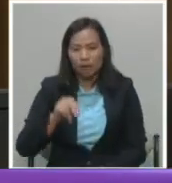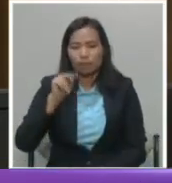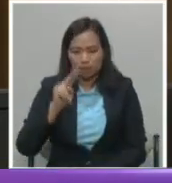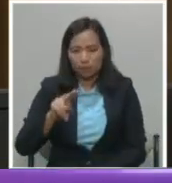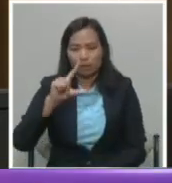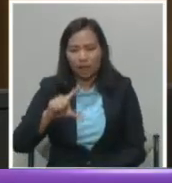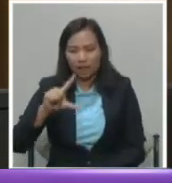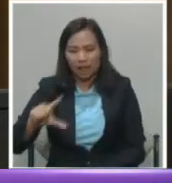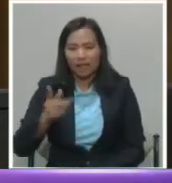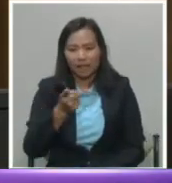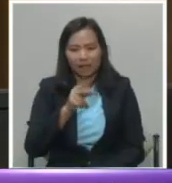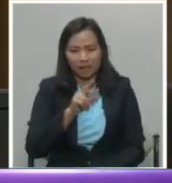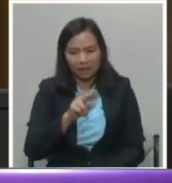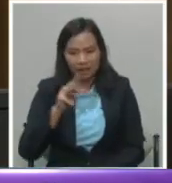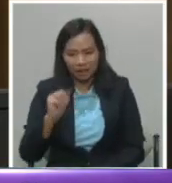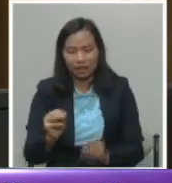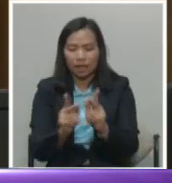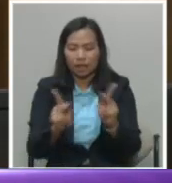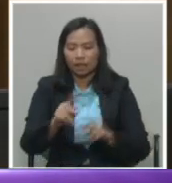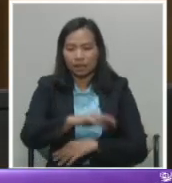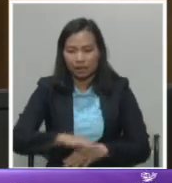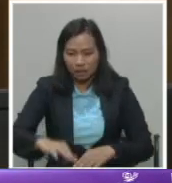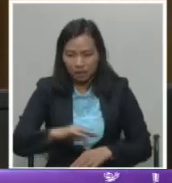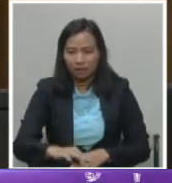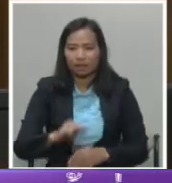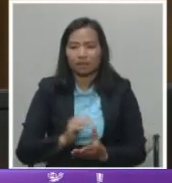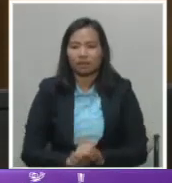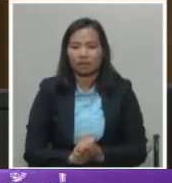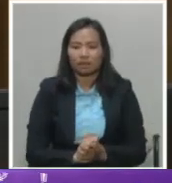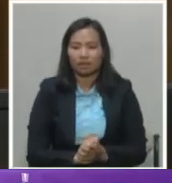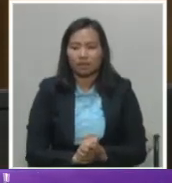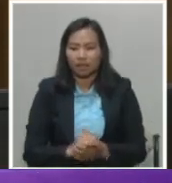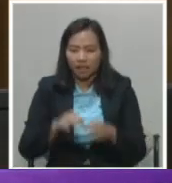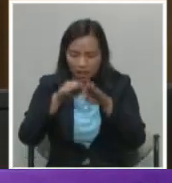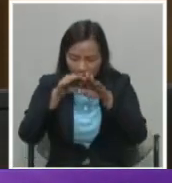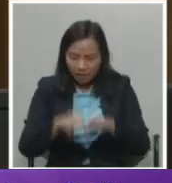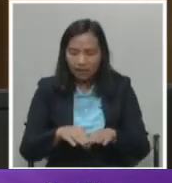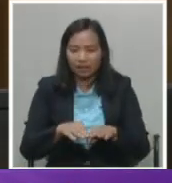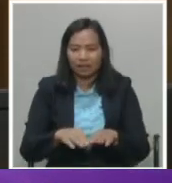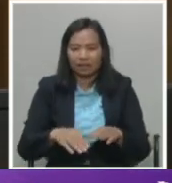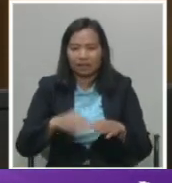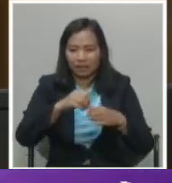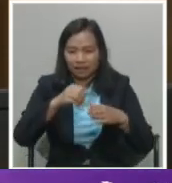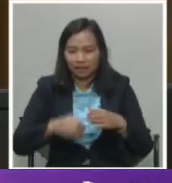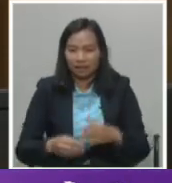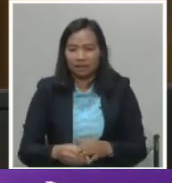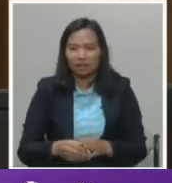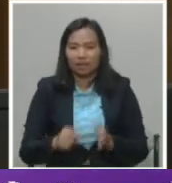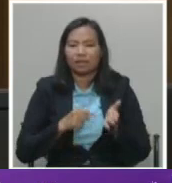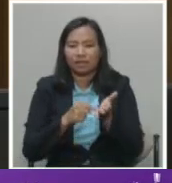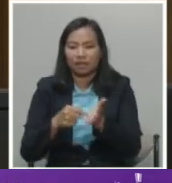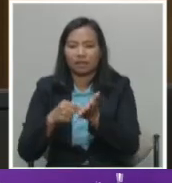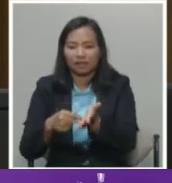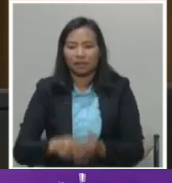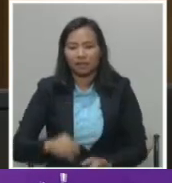องโดยครม.โดยสำนักงบประมาณโดยคณะกรรมการทั้งหมดมาก่อนแล้วมันถึงตัดได้เหลือ 3.2 ล้านล้านถ้าเอาตัวเลขทั้งหมดที่ทุกกระทรวงเสนอมานะ5